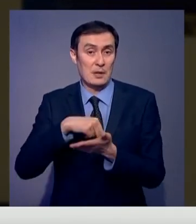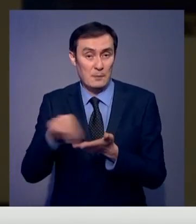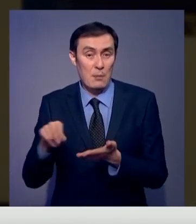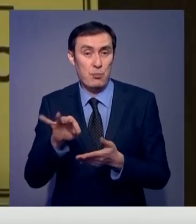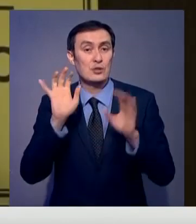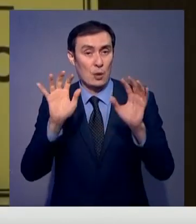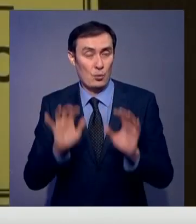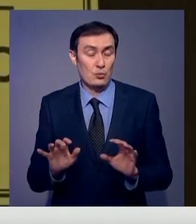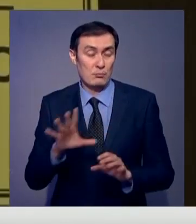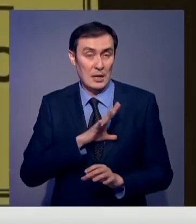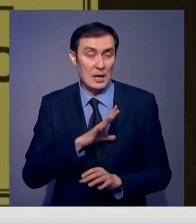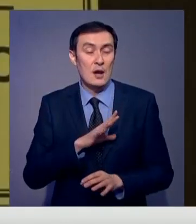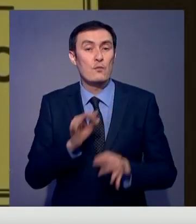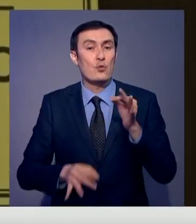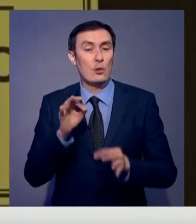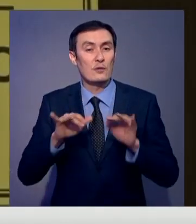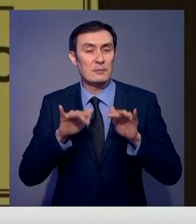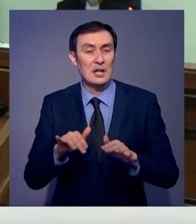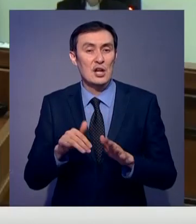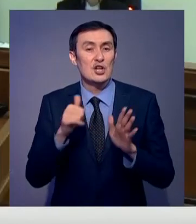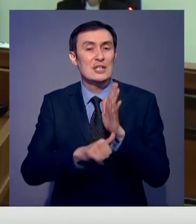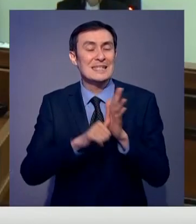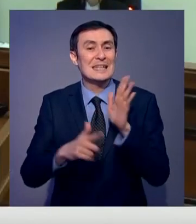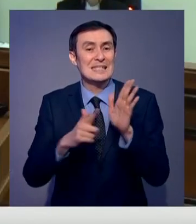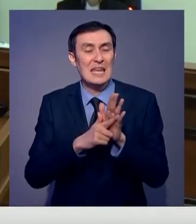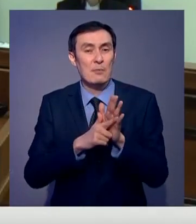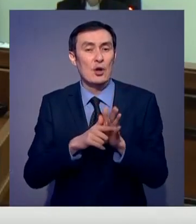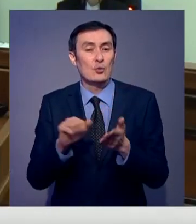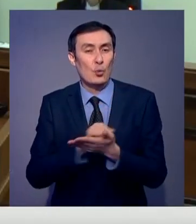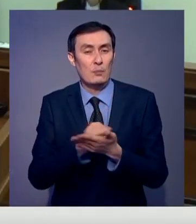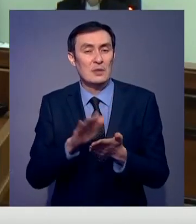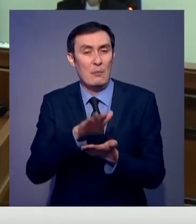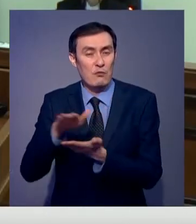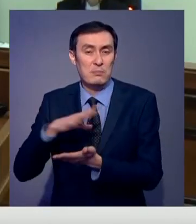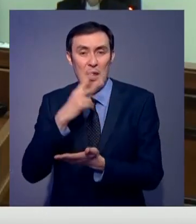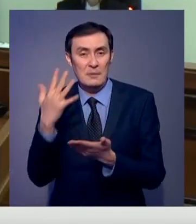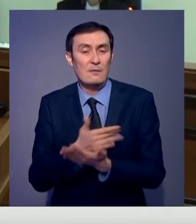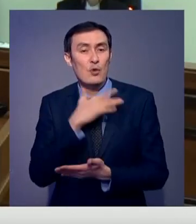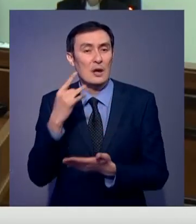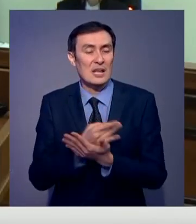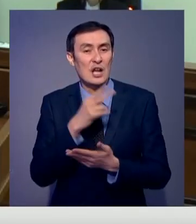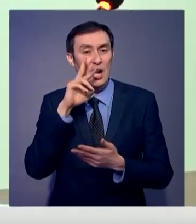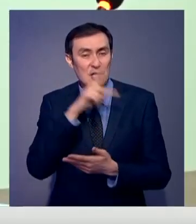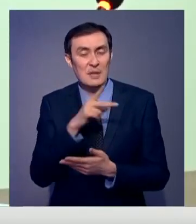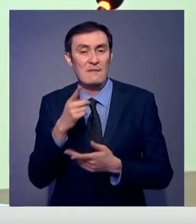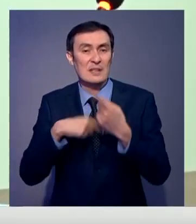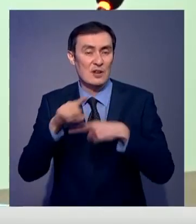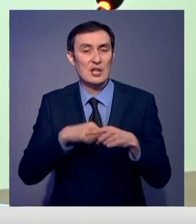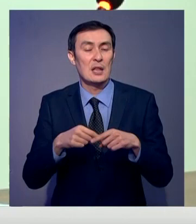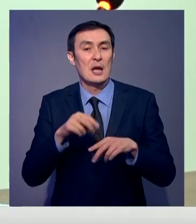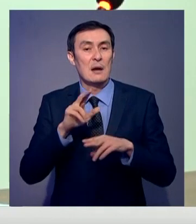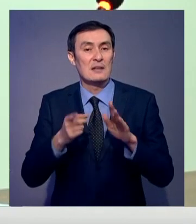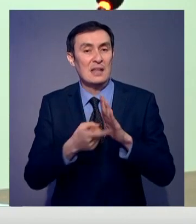сделали по закону. В уголовном деле, а это целых 67 томов, суд неоднократно находил ошибки и возвращал следователям